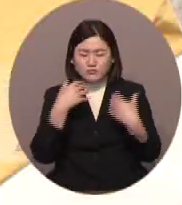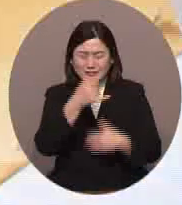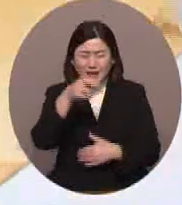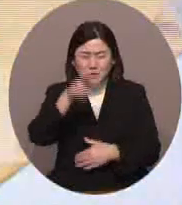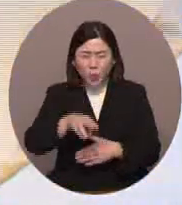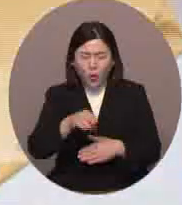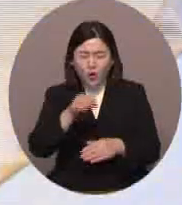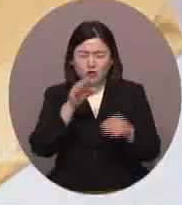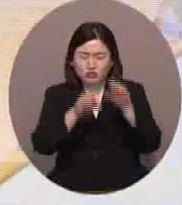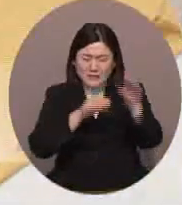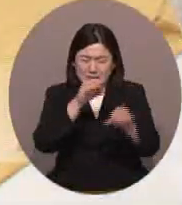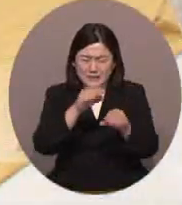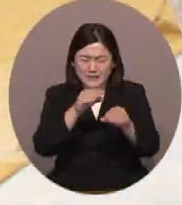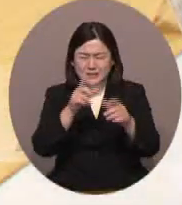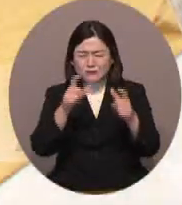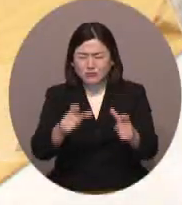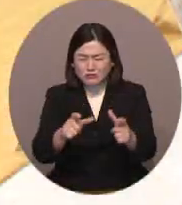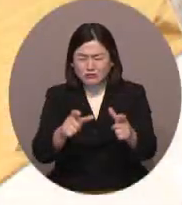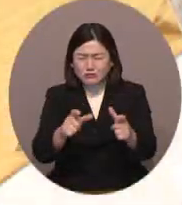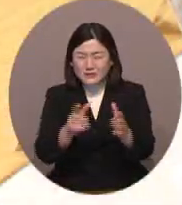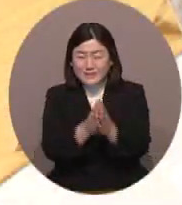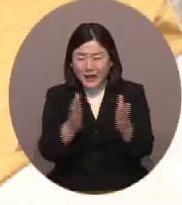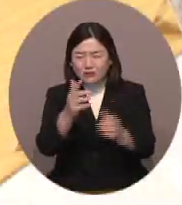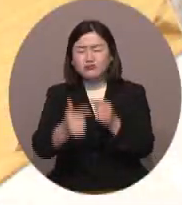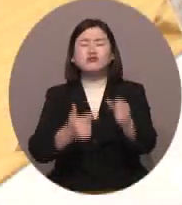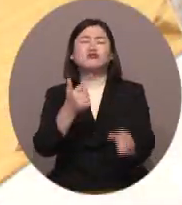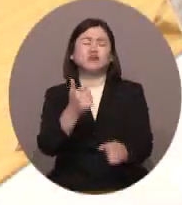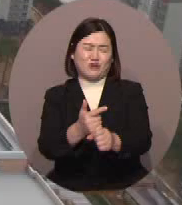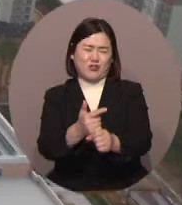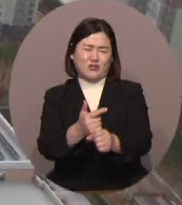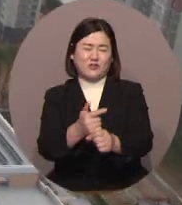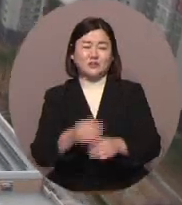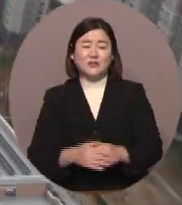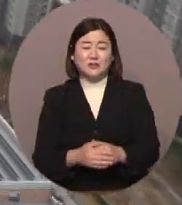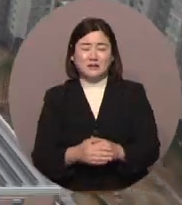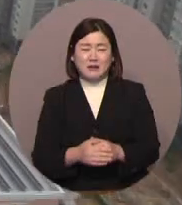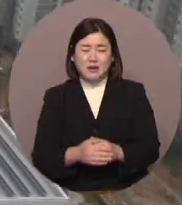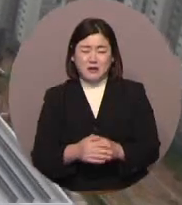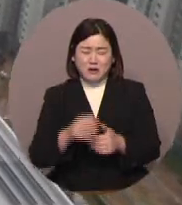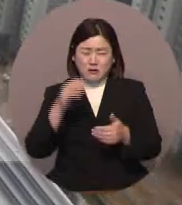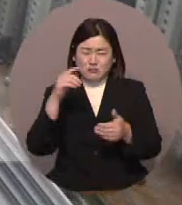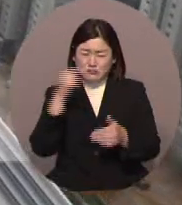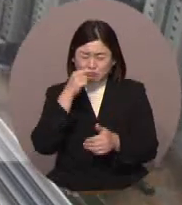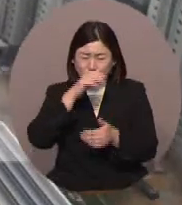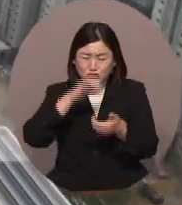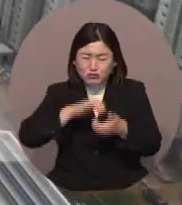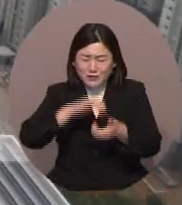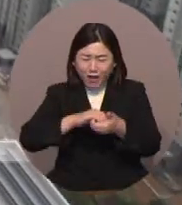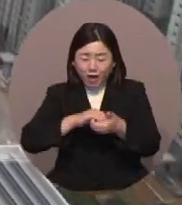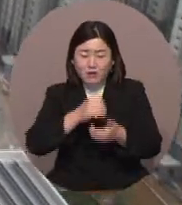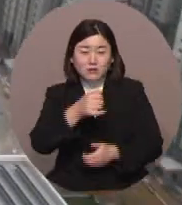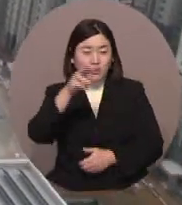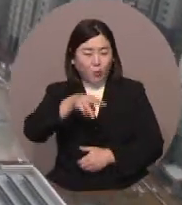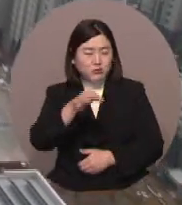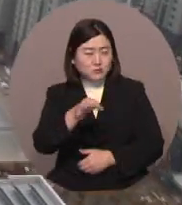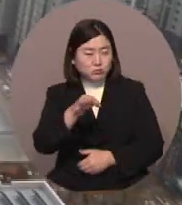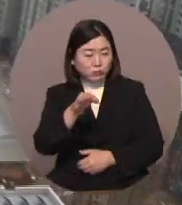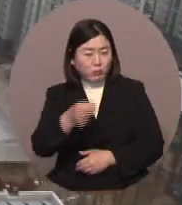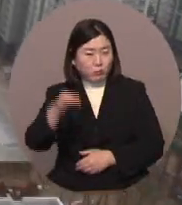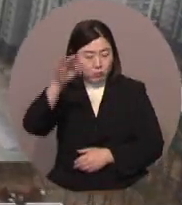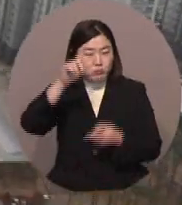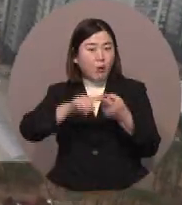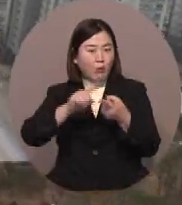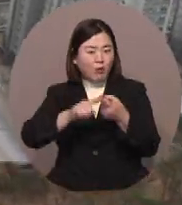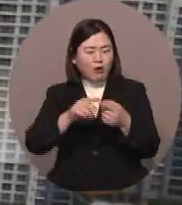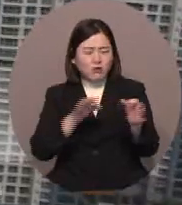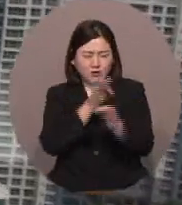세종시를 투기지역과 조정대상 지역으로 묶기 시작한 지 6년 만입니다. 강력한 규제에도 하늘 높은 줄 모르던 세종시 집값은